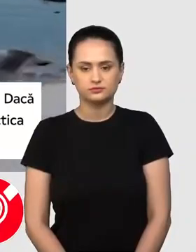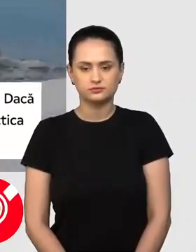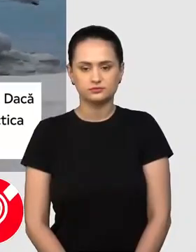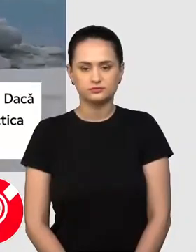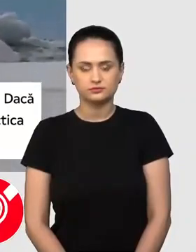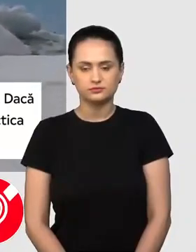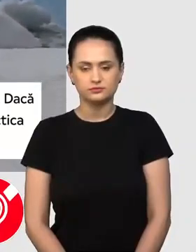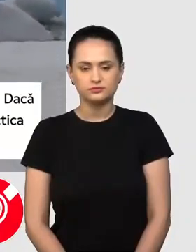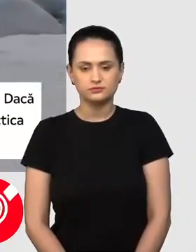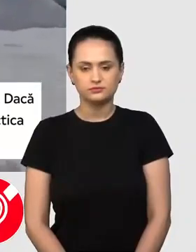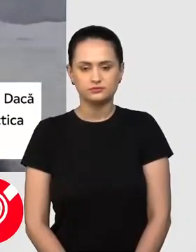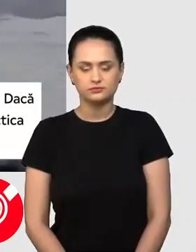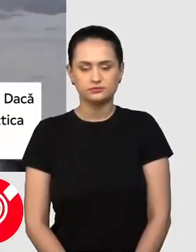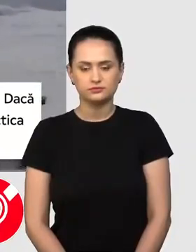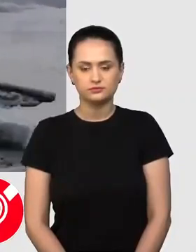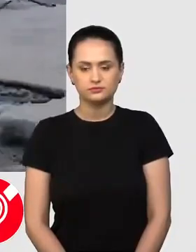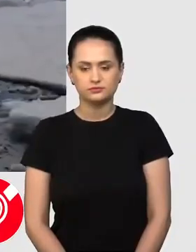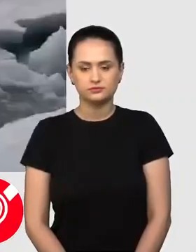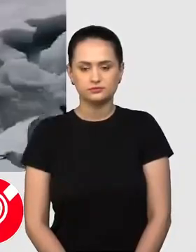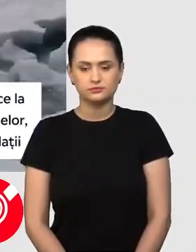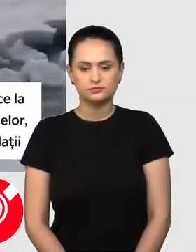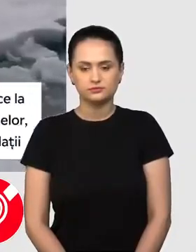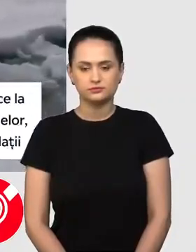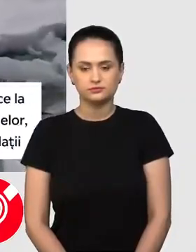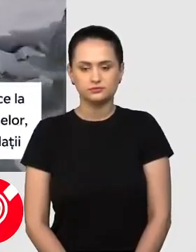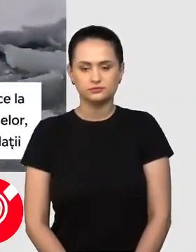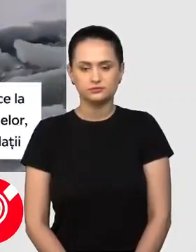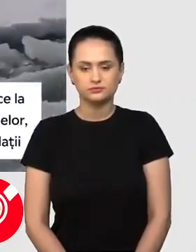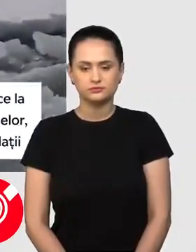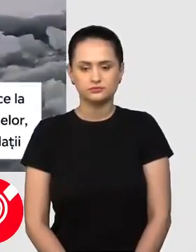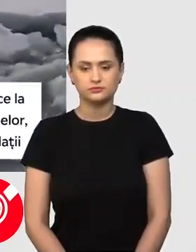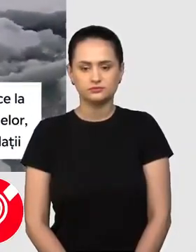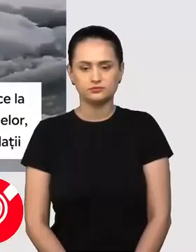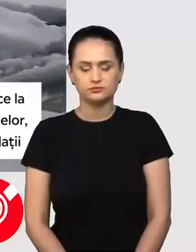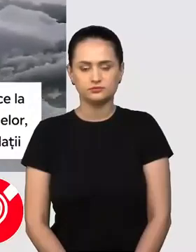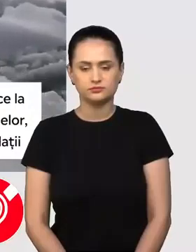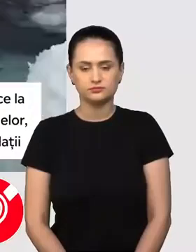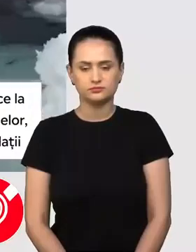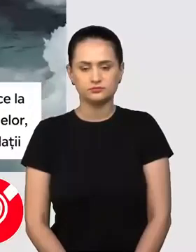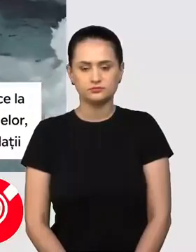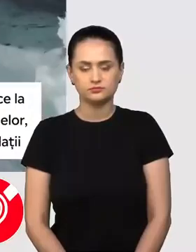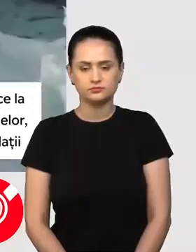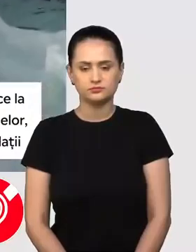meteo-aeriene, ci și din pricina creșterii nivelului planetar.